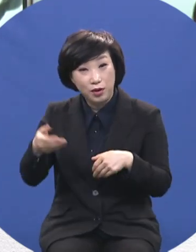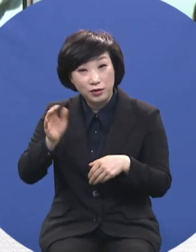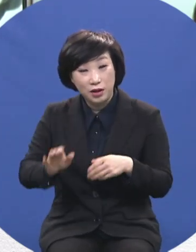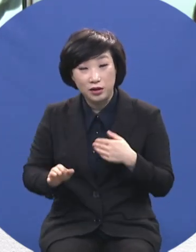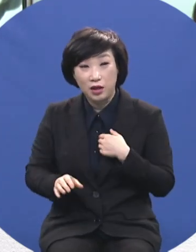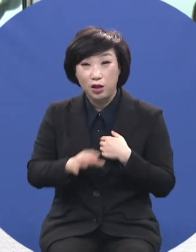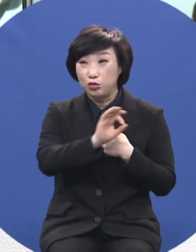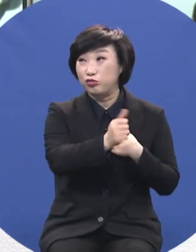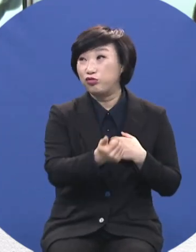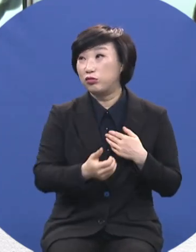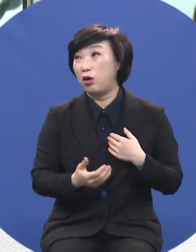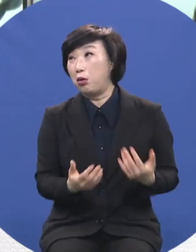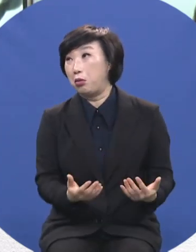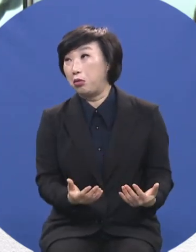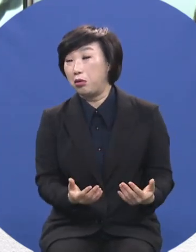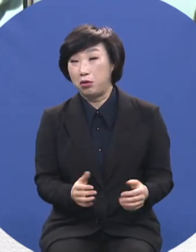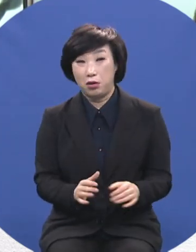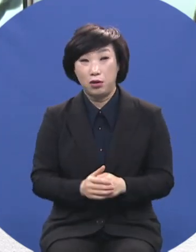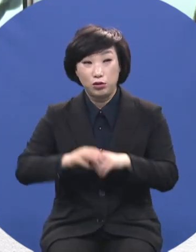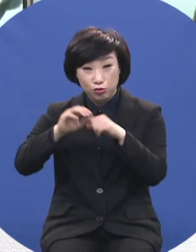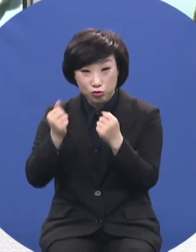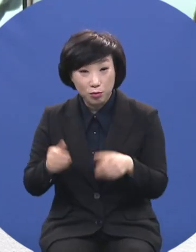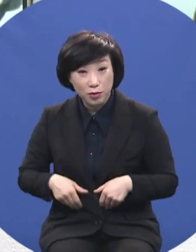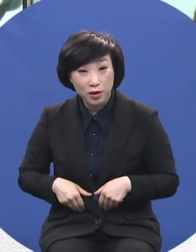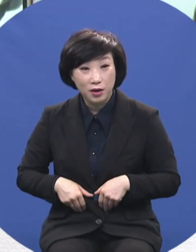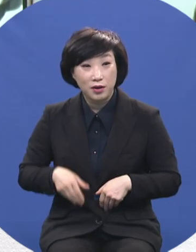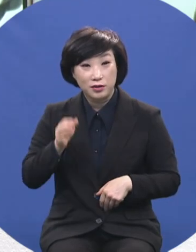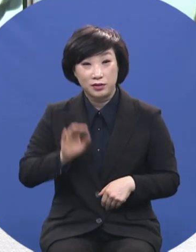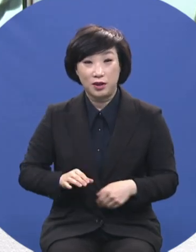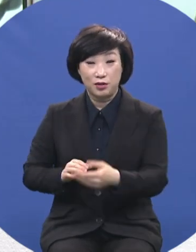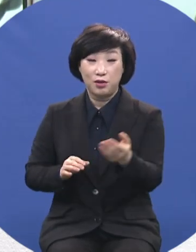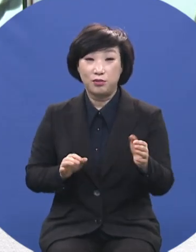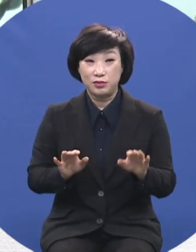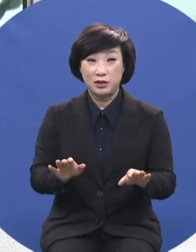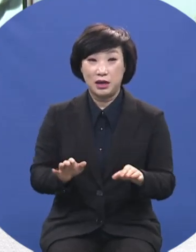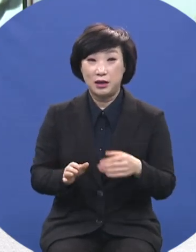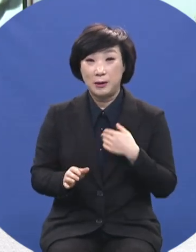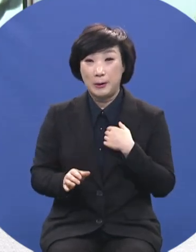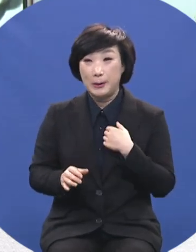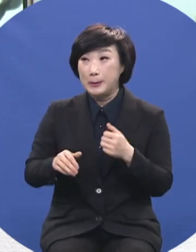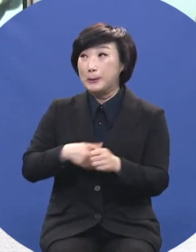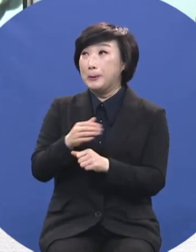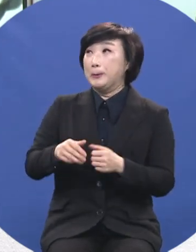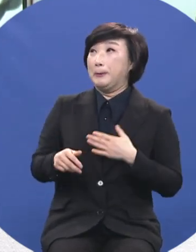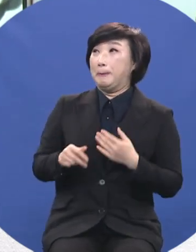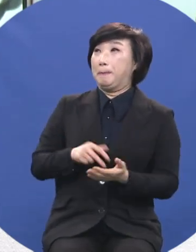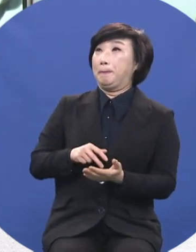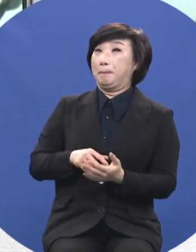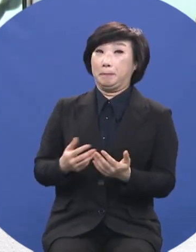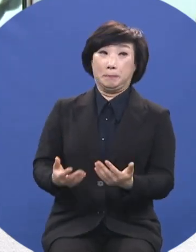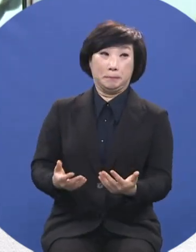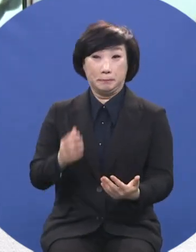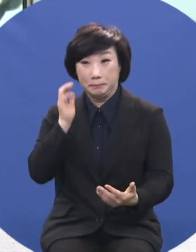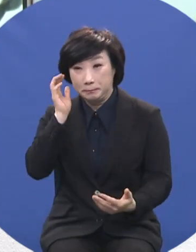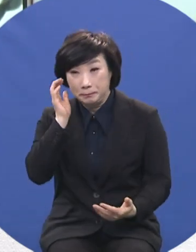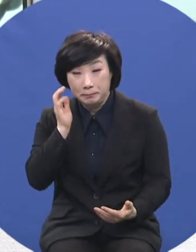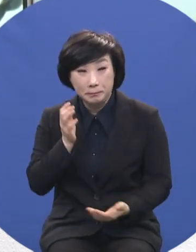되는데 물질 없어서 어떡하나, 순종해야 되는데 내가 상황이 그렇지 않아서